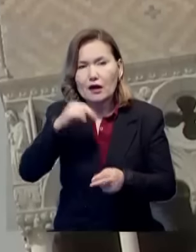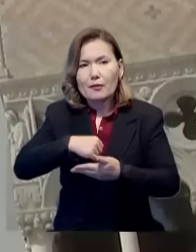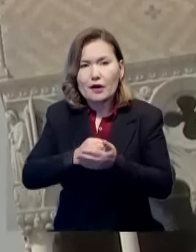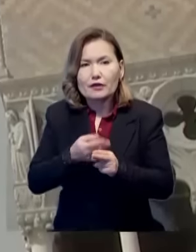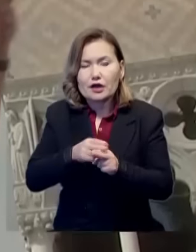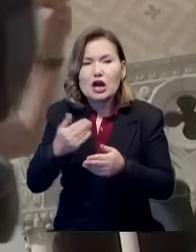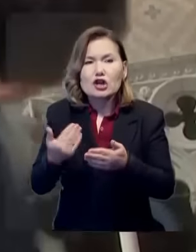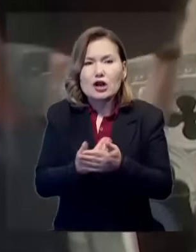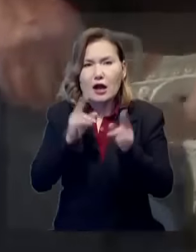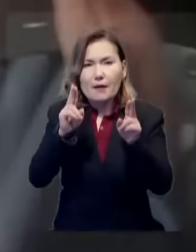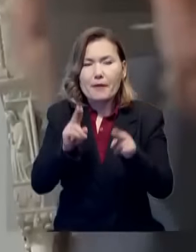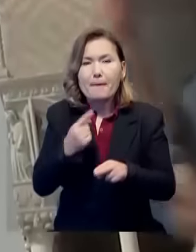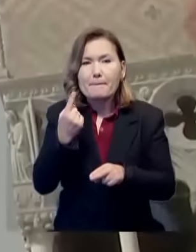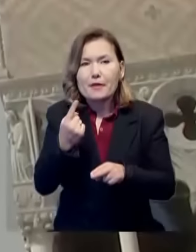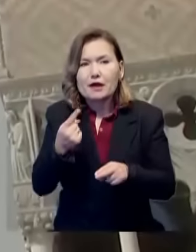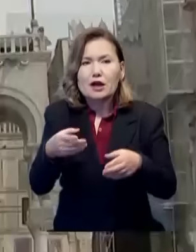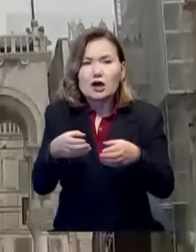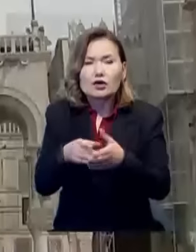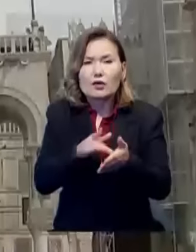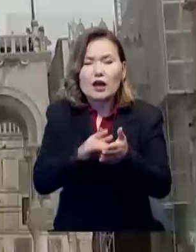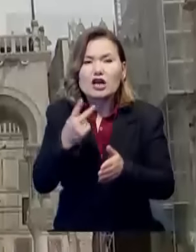ережеге сай бір туристік топта адам саны